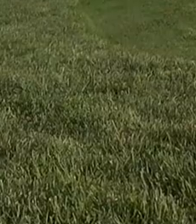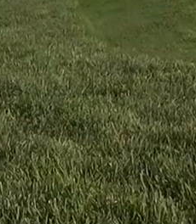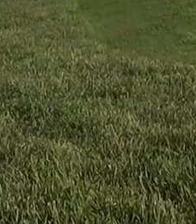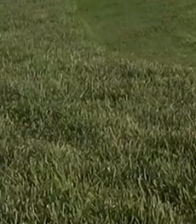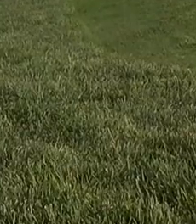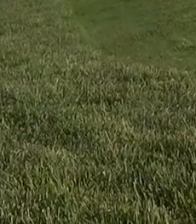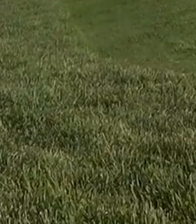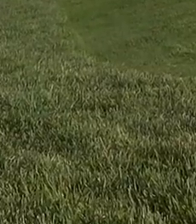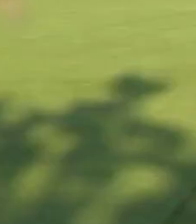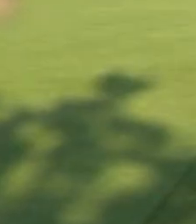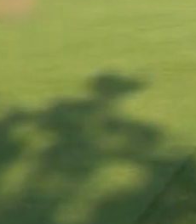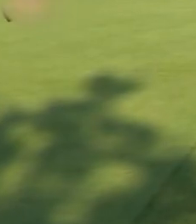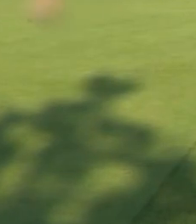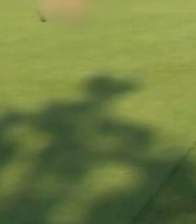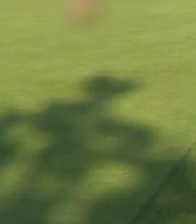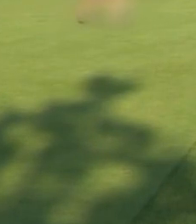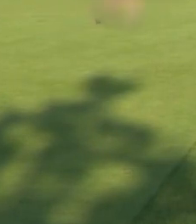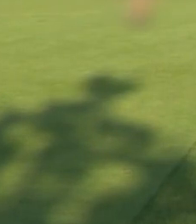아.